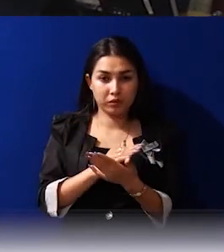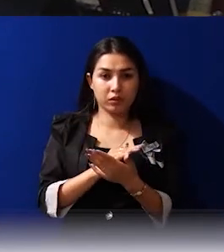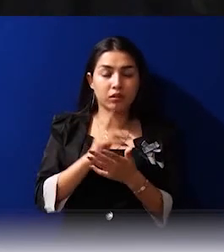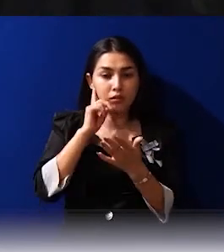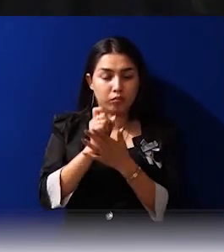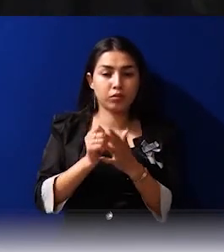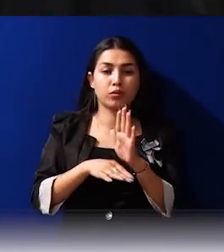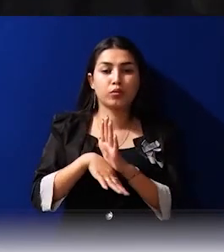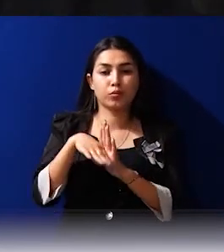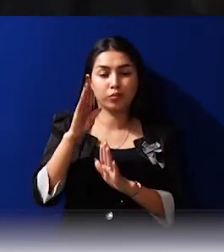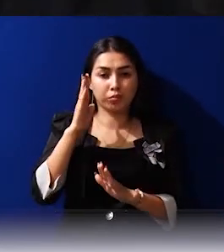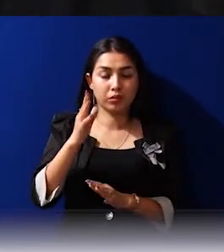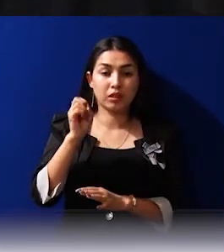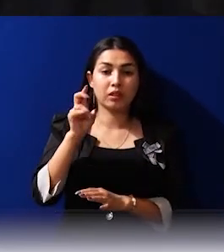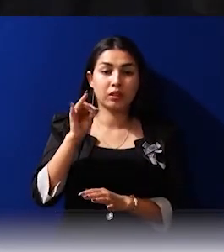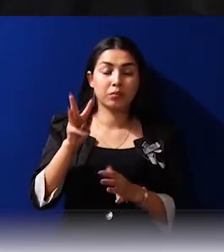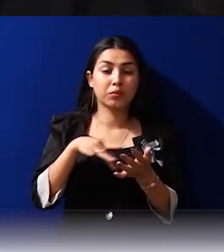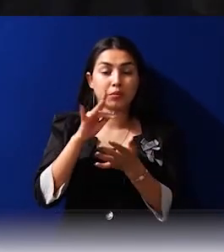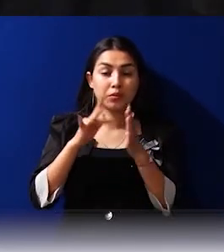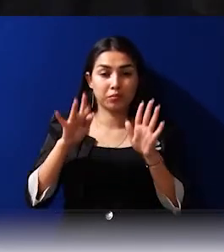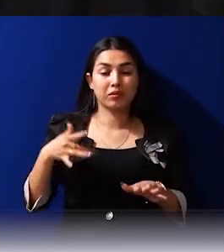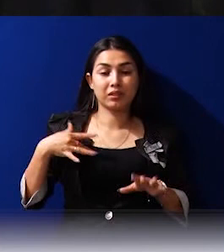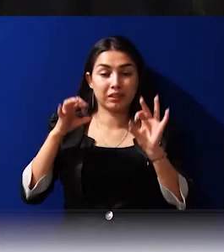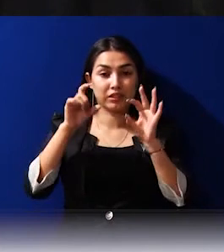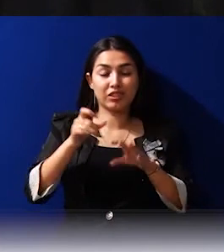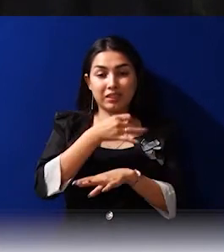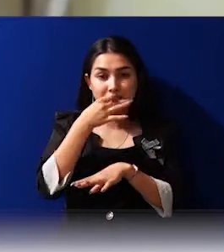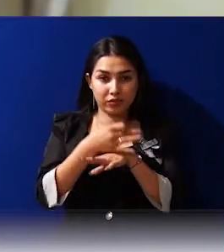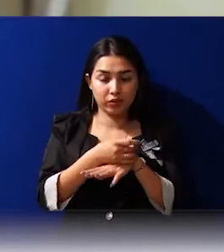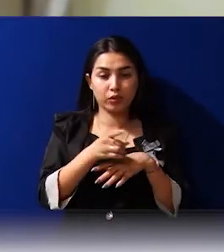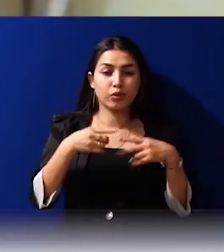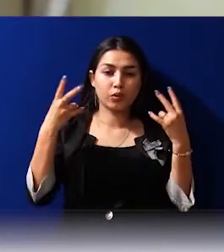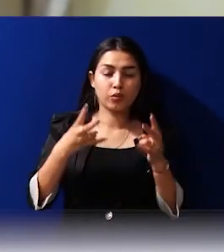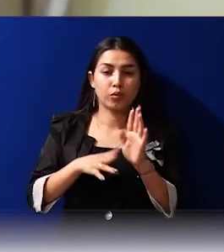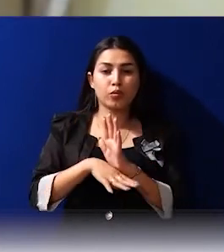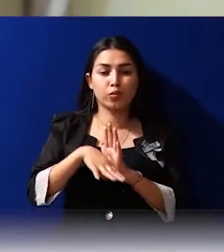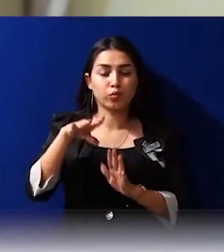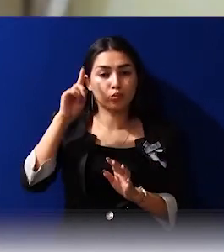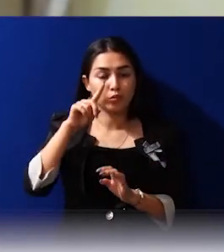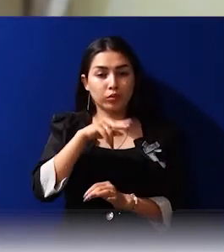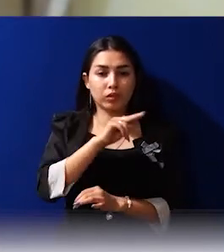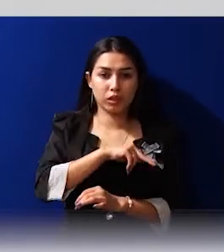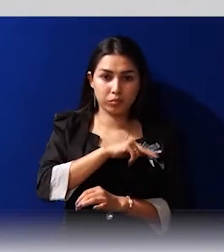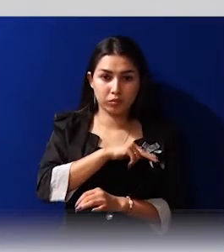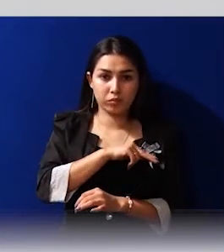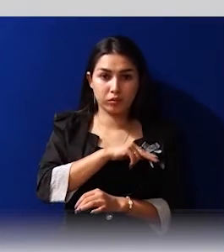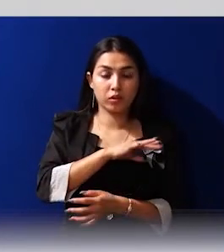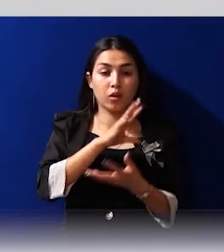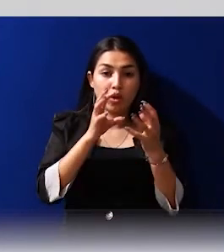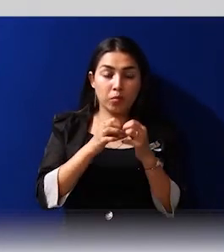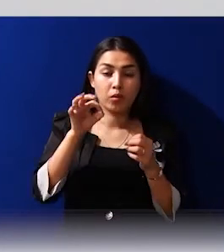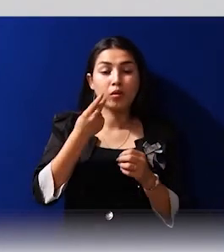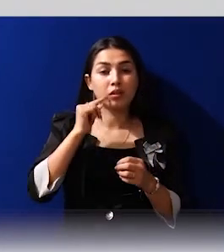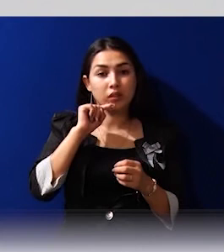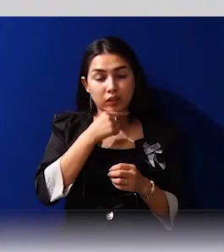заметно увеличится. Аким Жамбылской области отметил, что ответственным лицам необходимо улучшить качество работы, иначе о процветающей